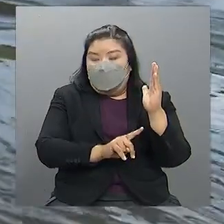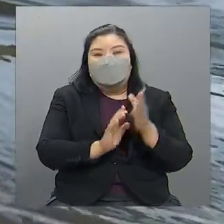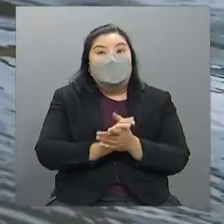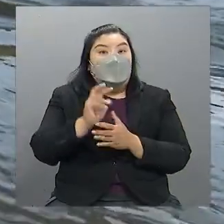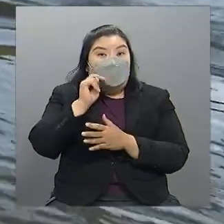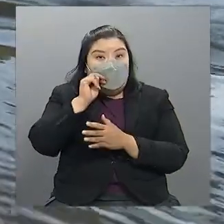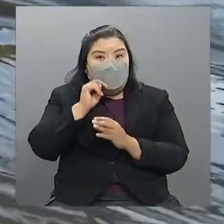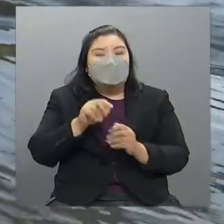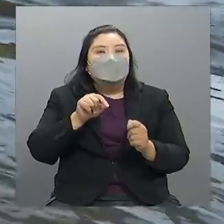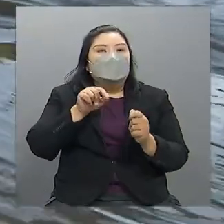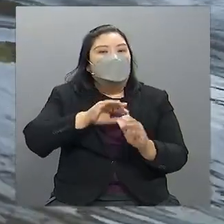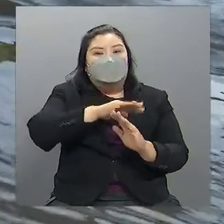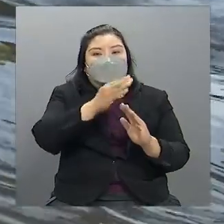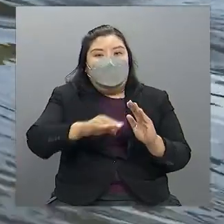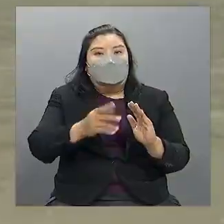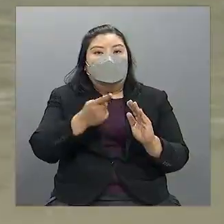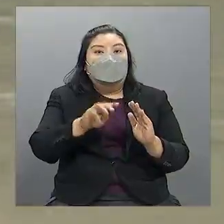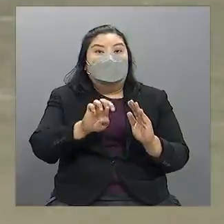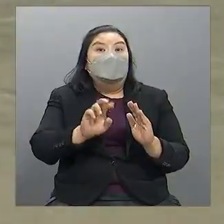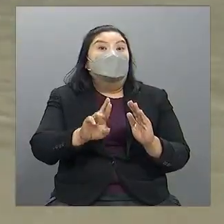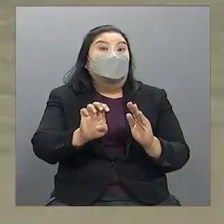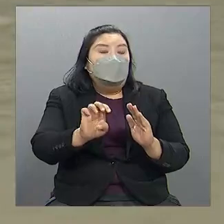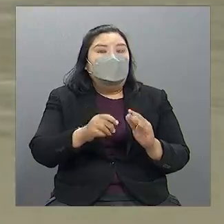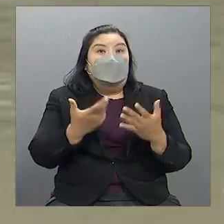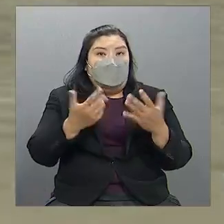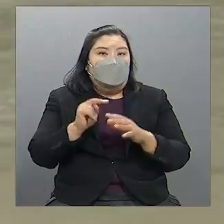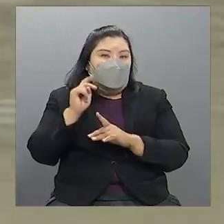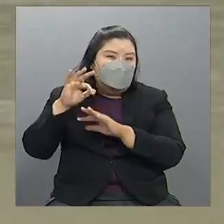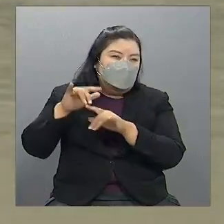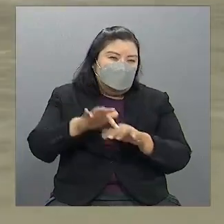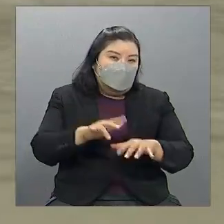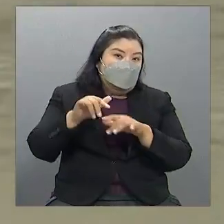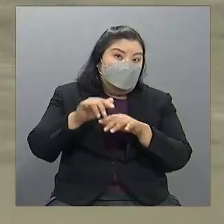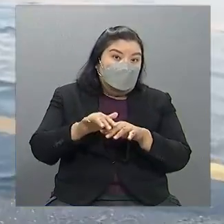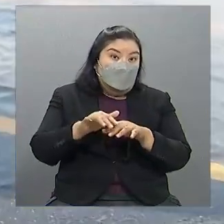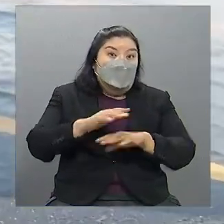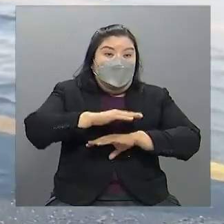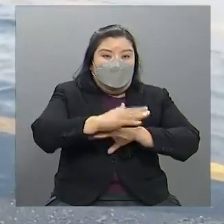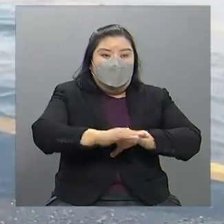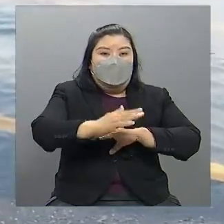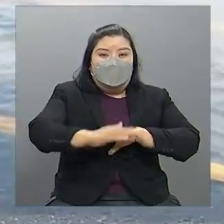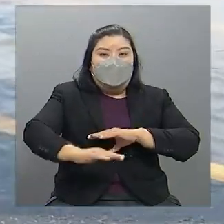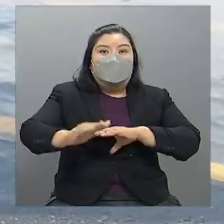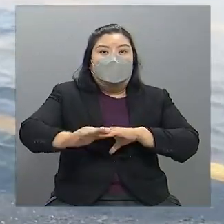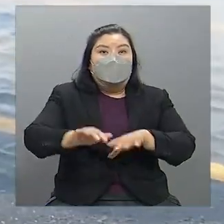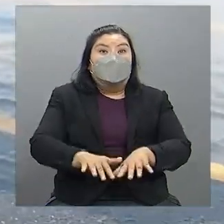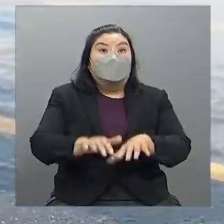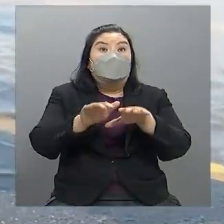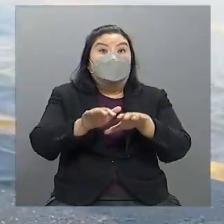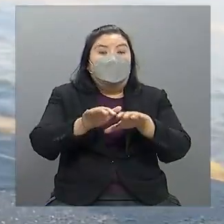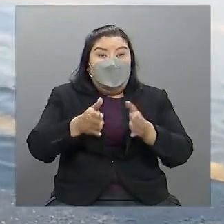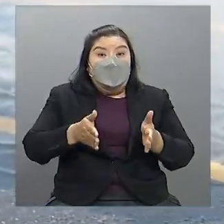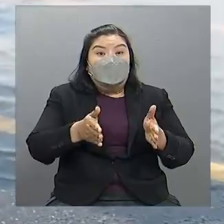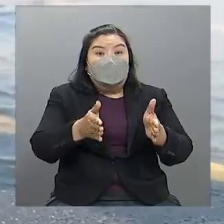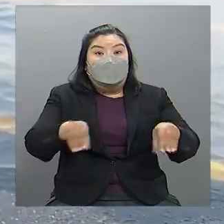ำเทือกเขาหลวงไหลมาถึงตัวเมืองตั้งแต่เมื่อคืนนี้ค่ะทำให้น้ำไหลเข้าท่วมพื้นที่ลุ่มต่ำหลายชุมชนโดยเฉพาะถนนเลียบทางรถไฟในตำบลโพเ